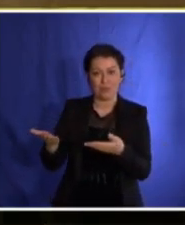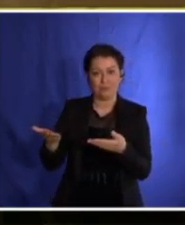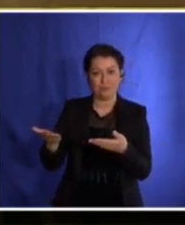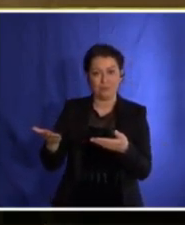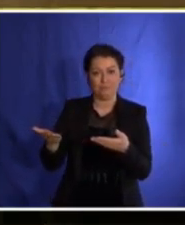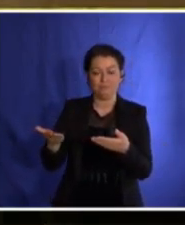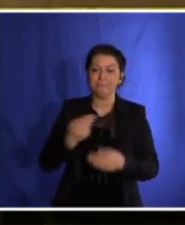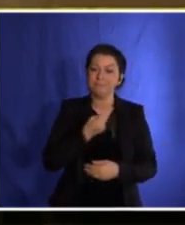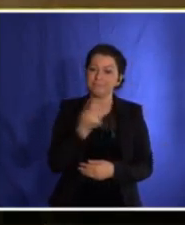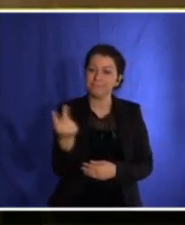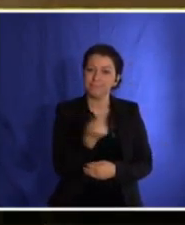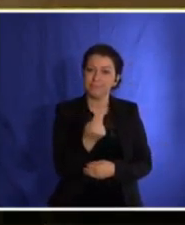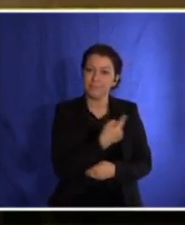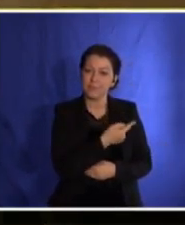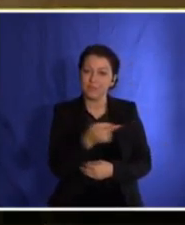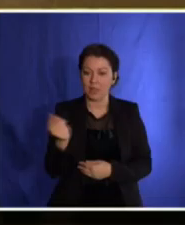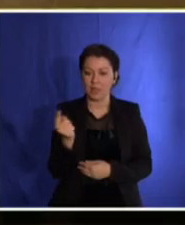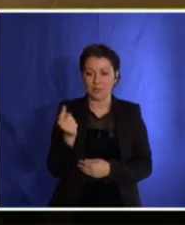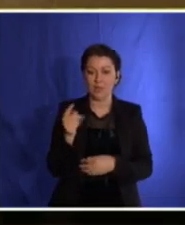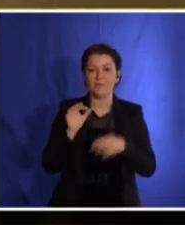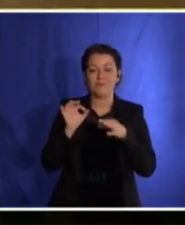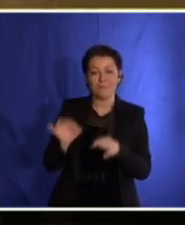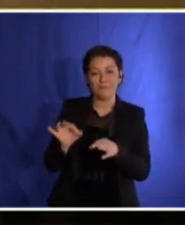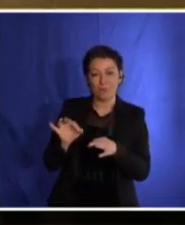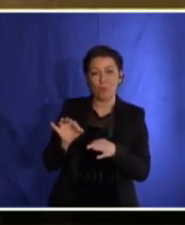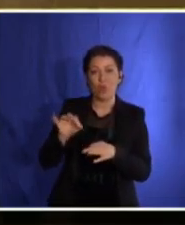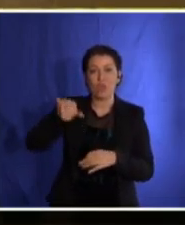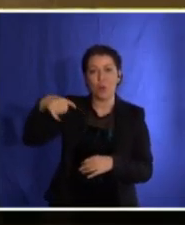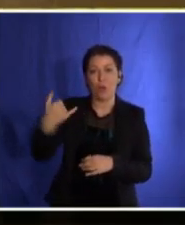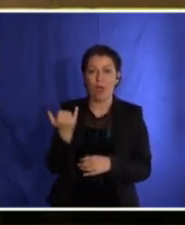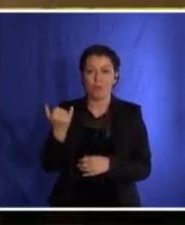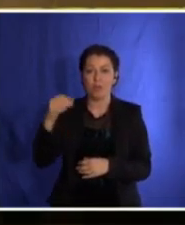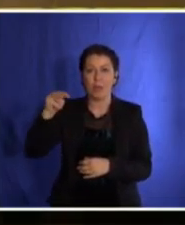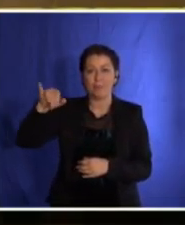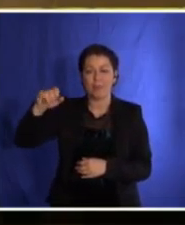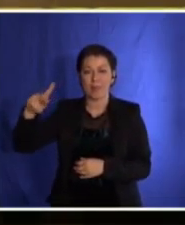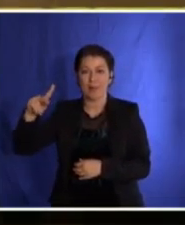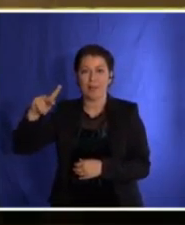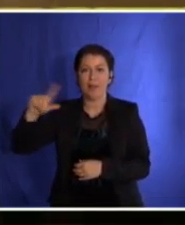die den Weg unserer Johanna Mikl-Leitner begleitet haben.